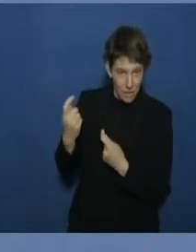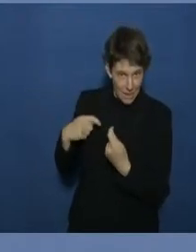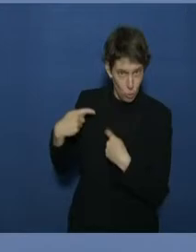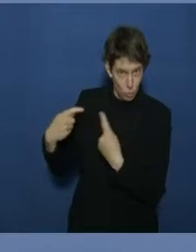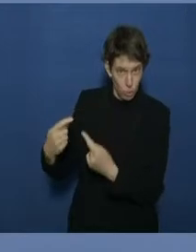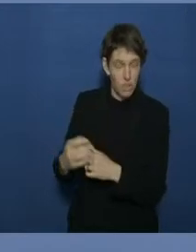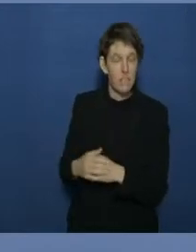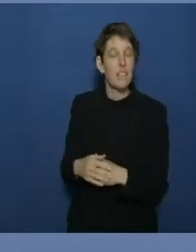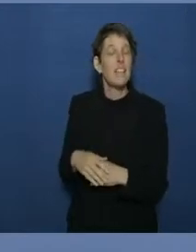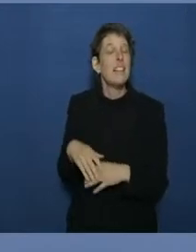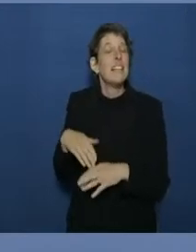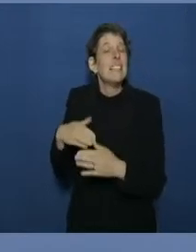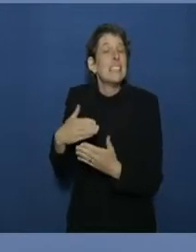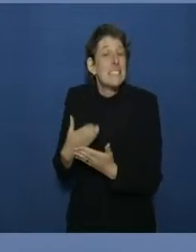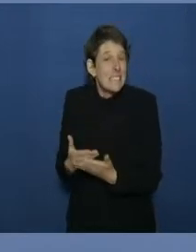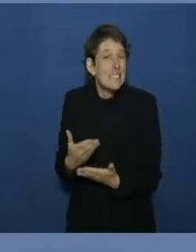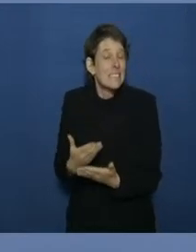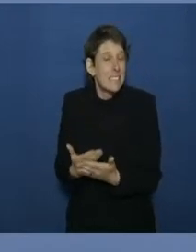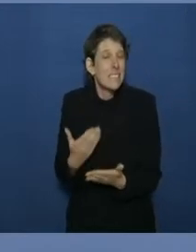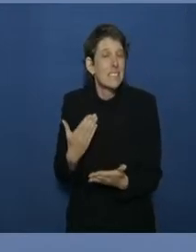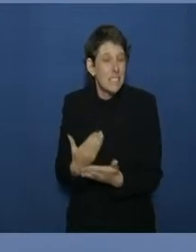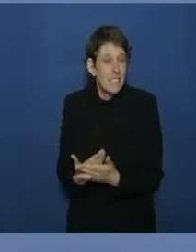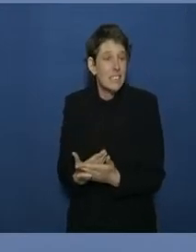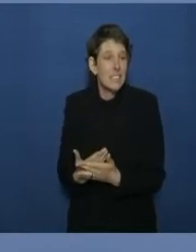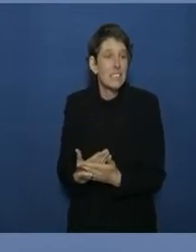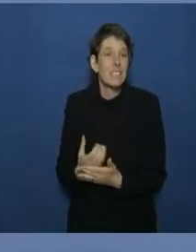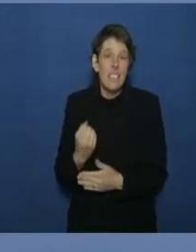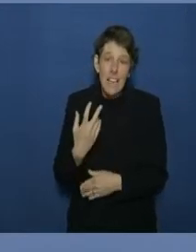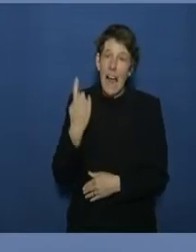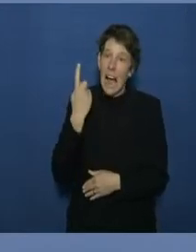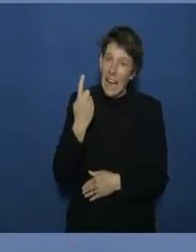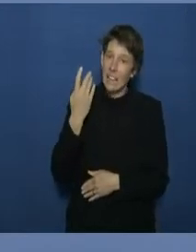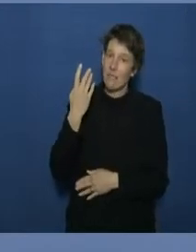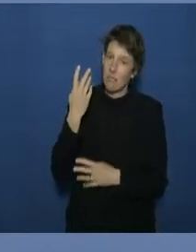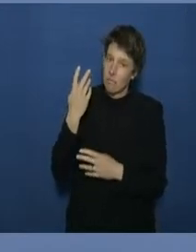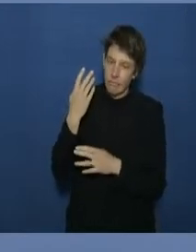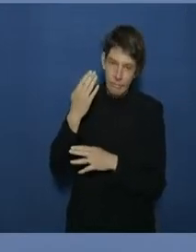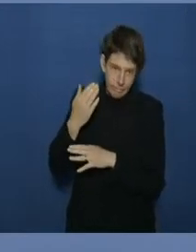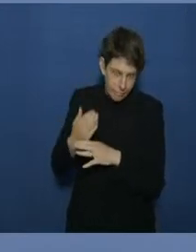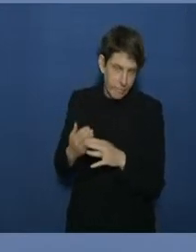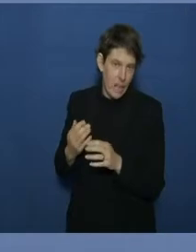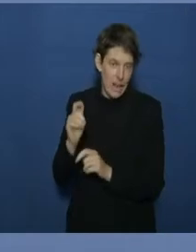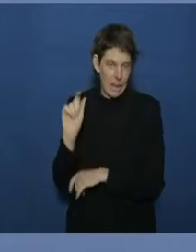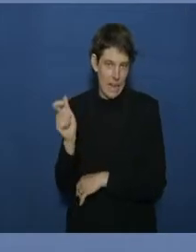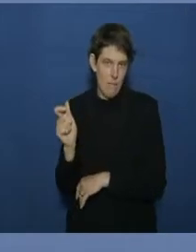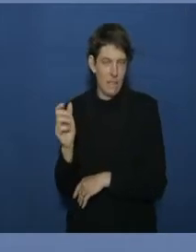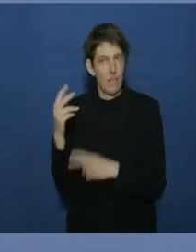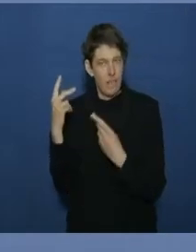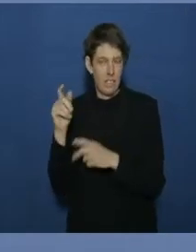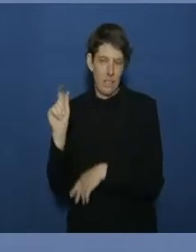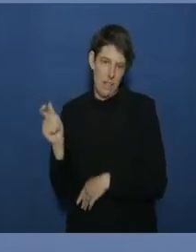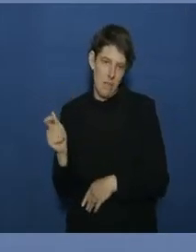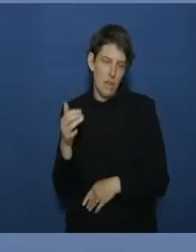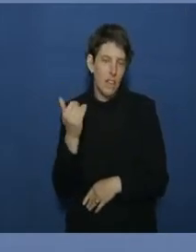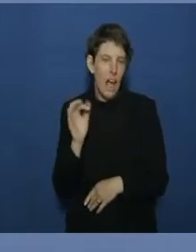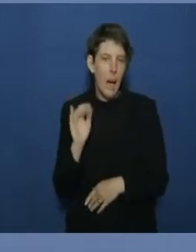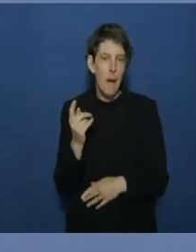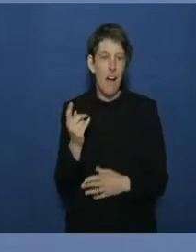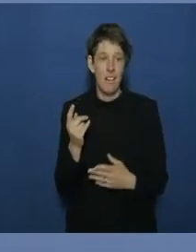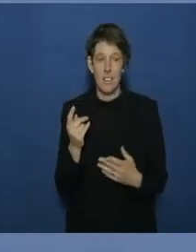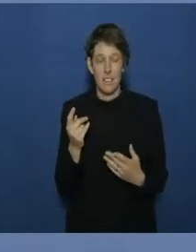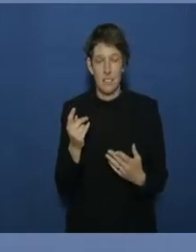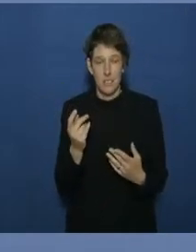ist natürlich ein Element und ein wichtiges Element, aber kein Ersatz für einen viel